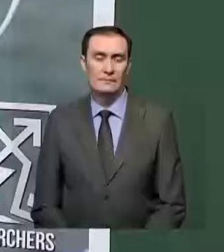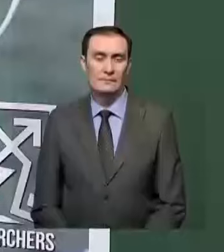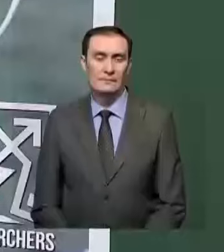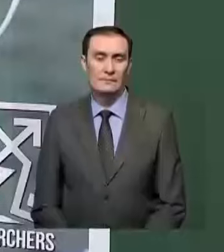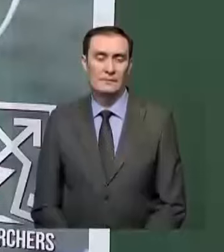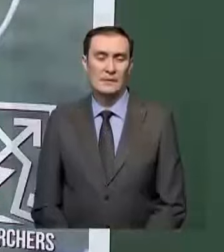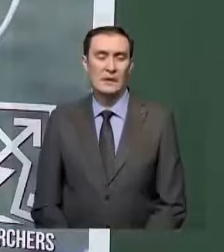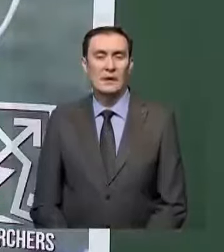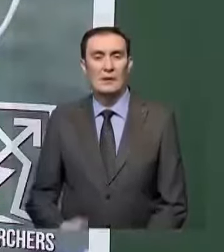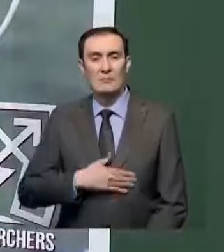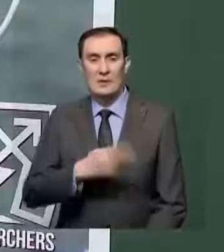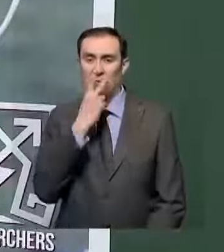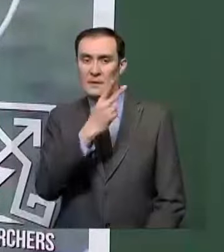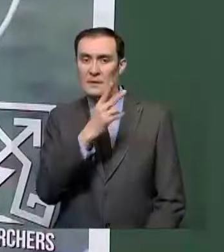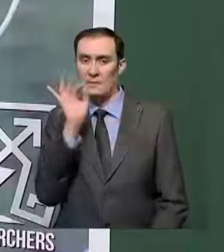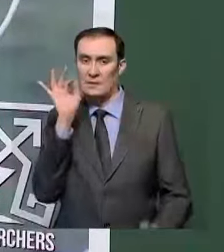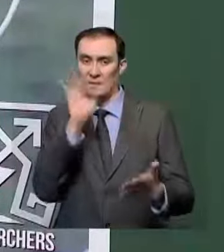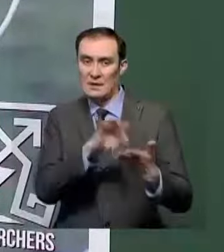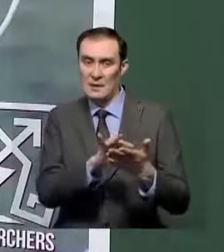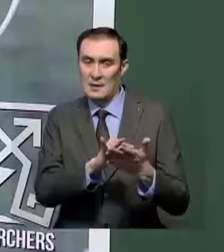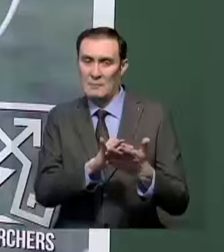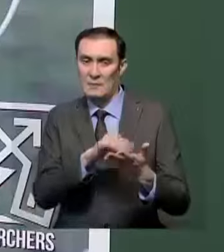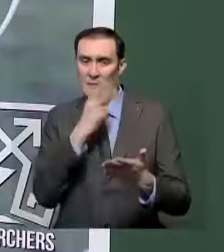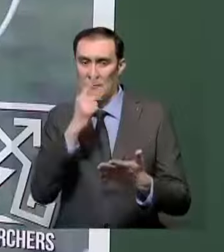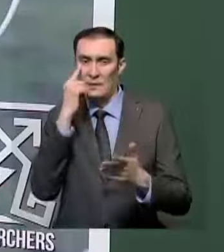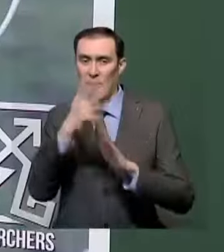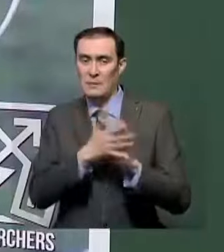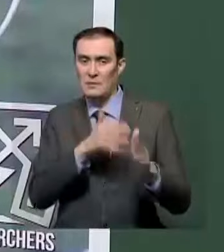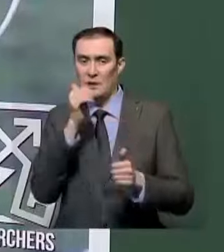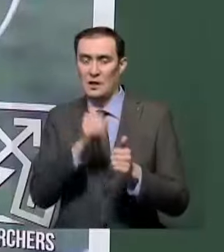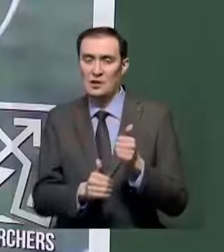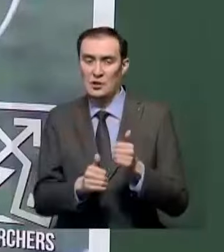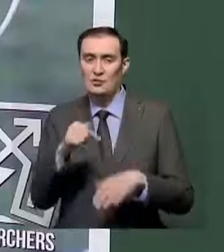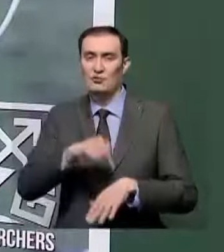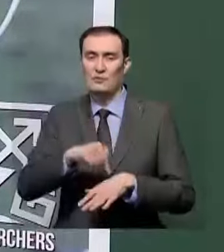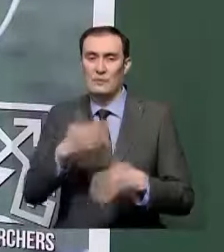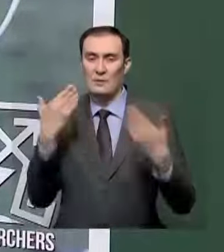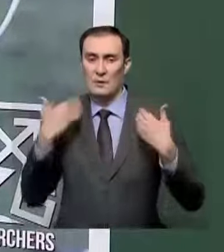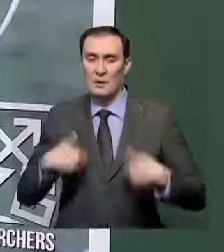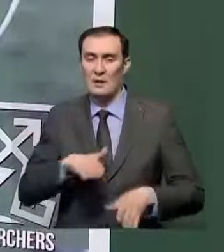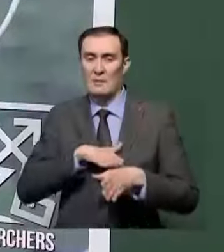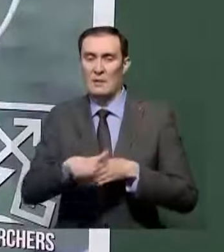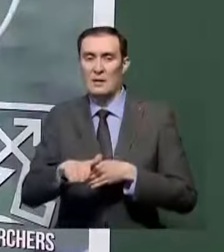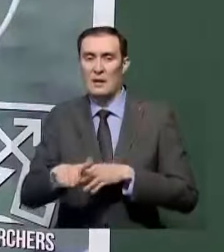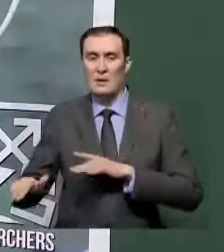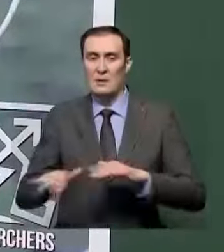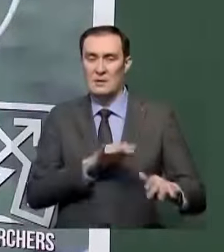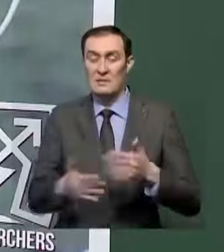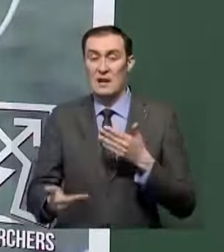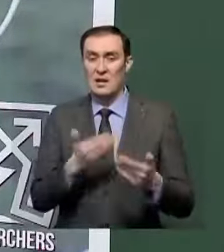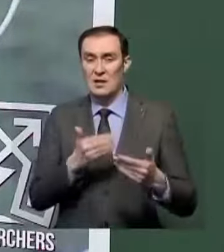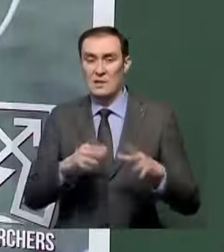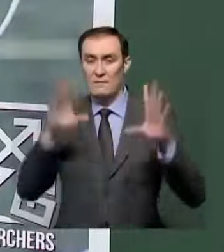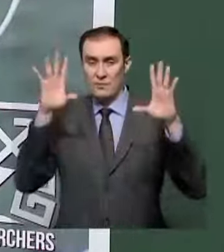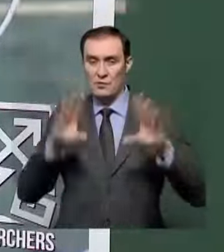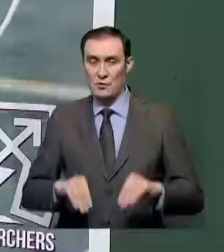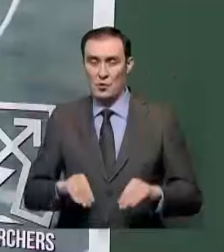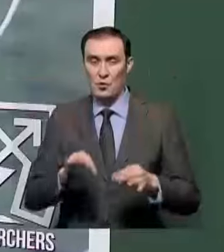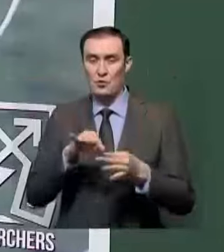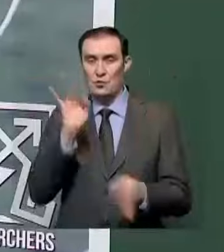Мы видим свою цель, наш мозг подает сигнал, и каждая частичка нашего тела выполняет действие. Если все